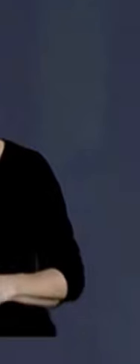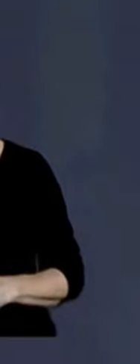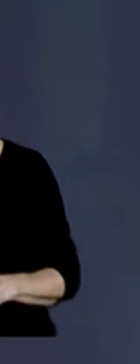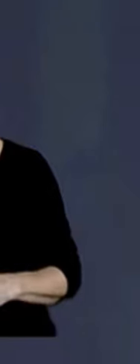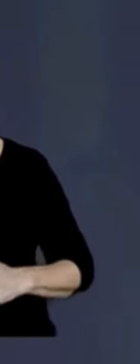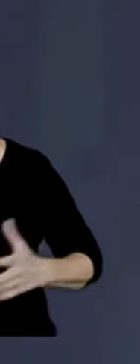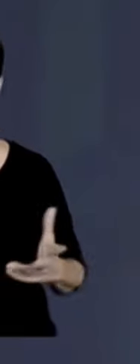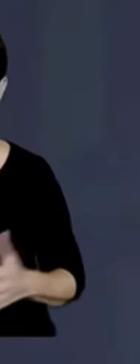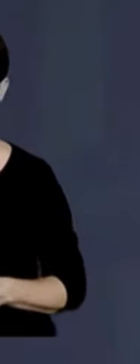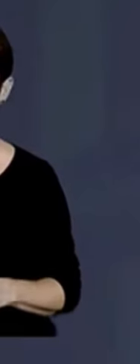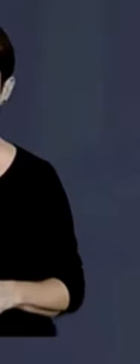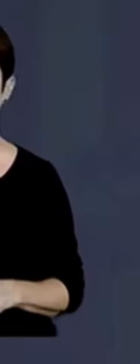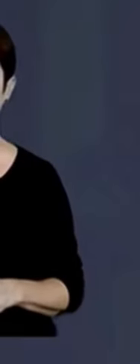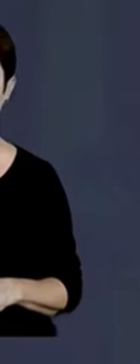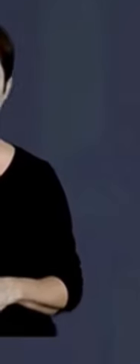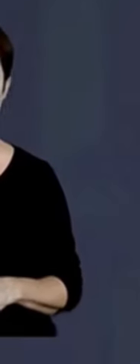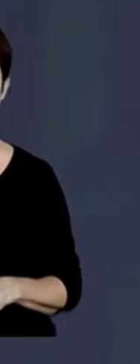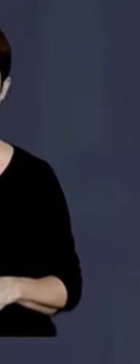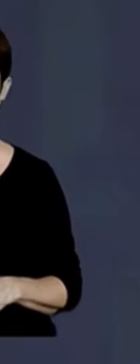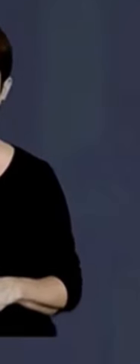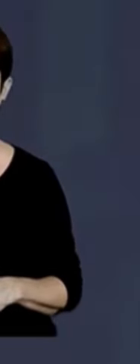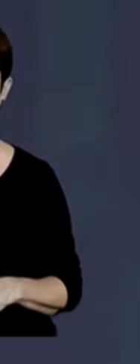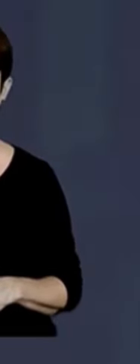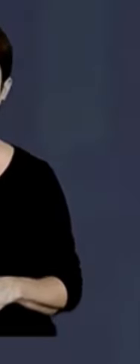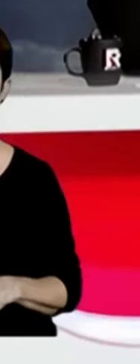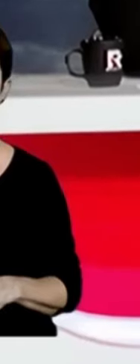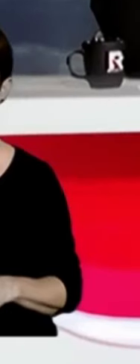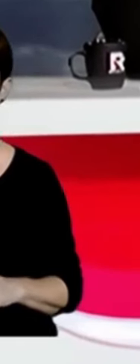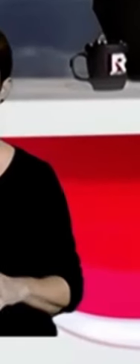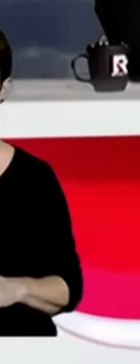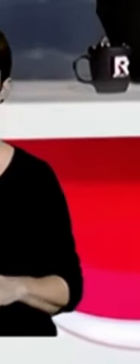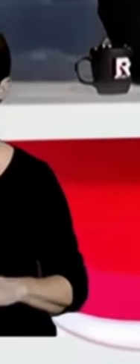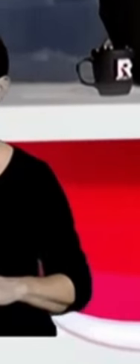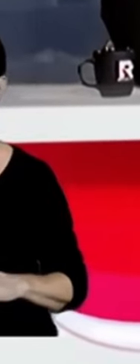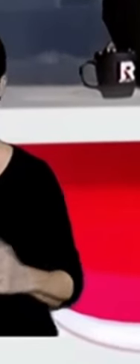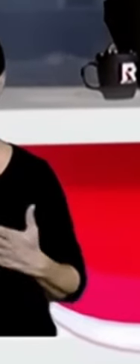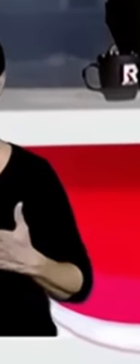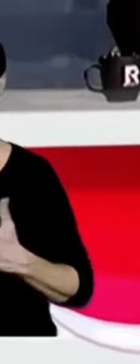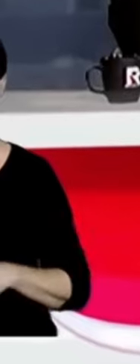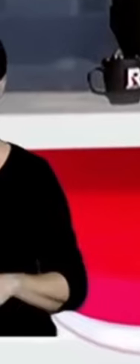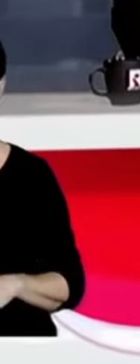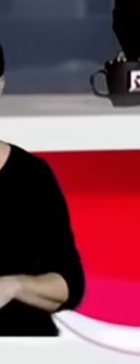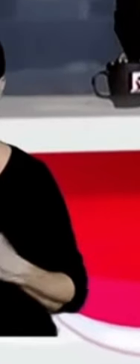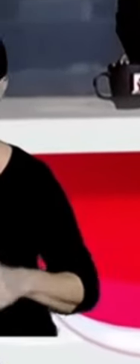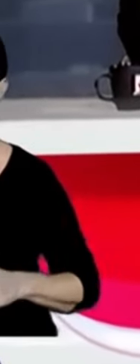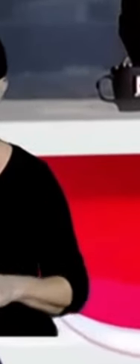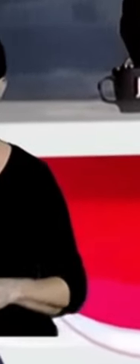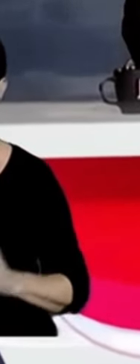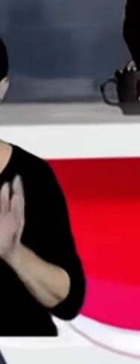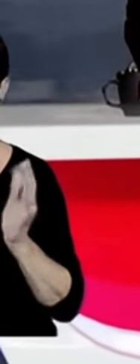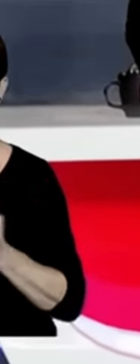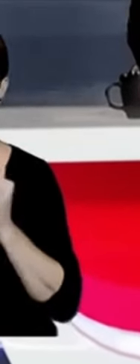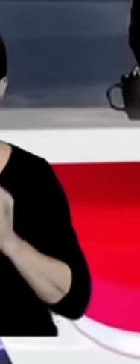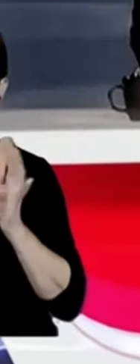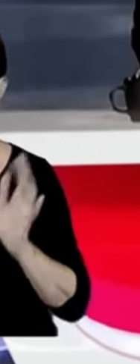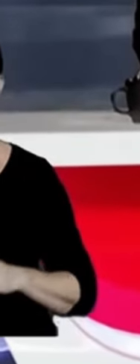natomiast proszę państwa... Czyli mają talenty komediowe jeszcze. Nie, no, panie pośle, nie ma drożyzny, bo przecież nie powiedział o tym Donald Tusk. Jak Donald Tusk powie, że jest drogo,